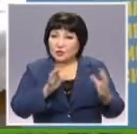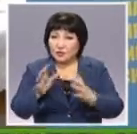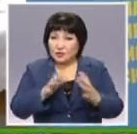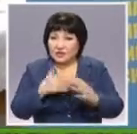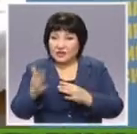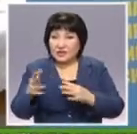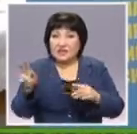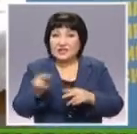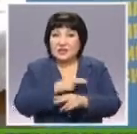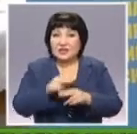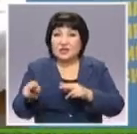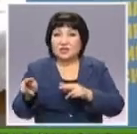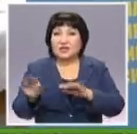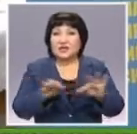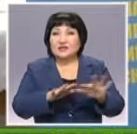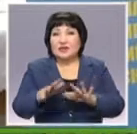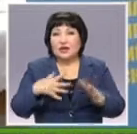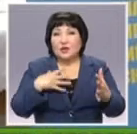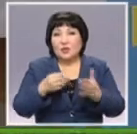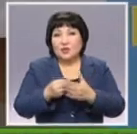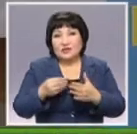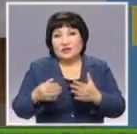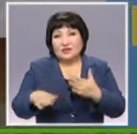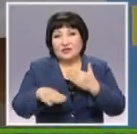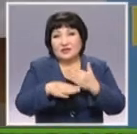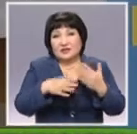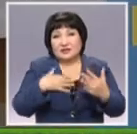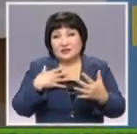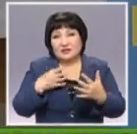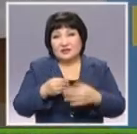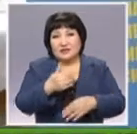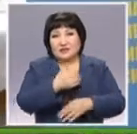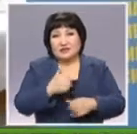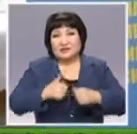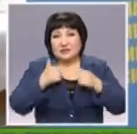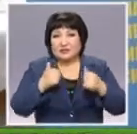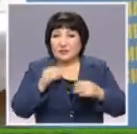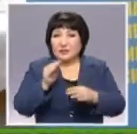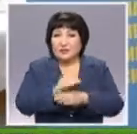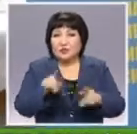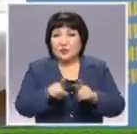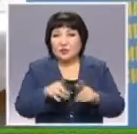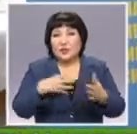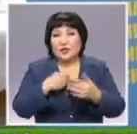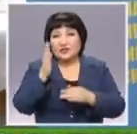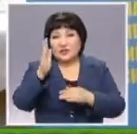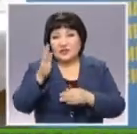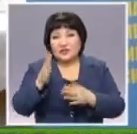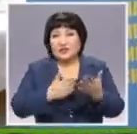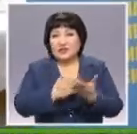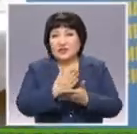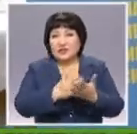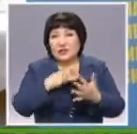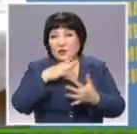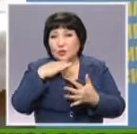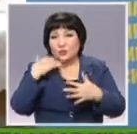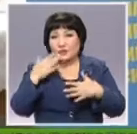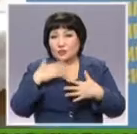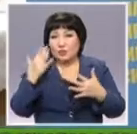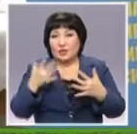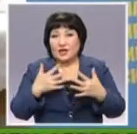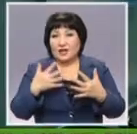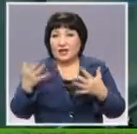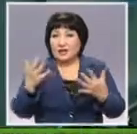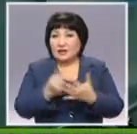емдеу шарасына да өзіндік үлесін қосады. Болашақта қызметі көбіне көп алдын алу шараларына көп